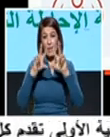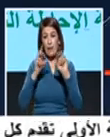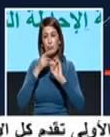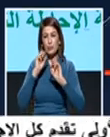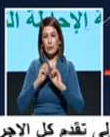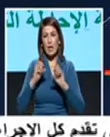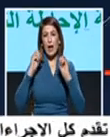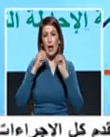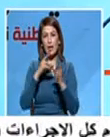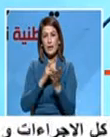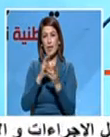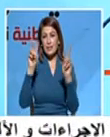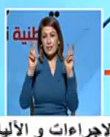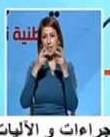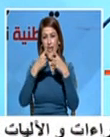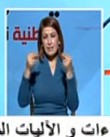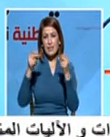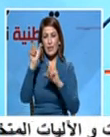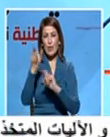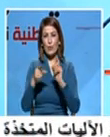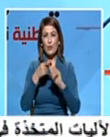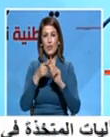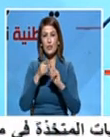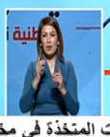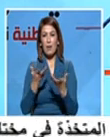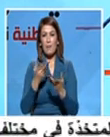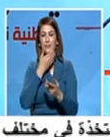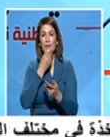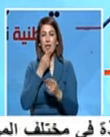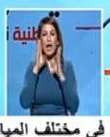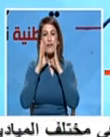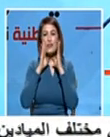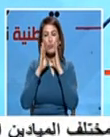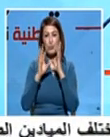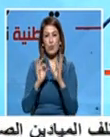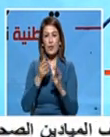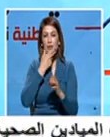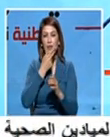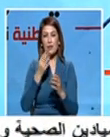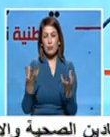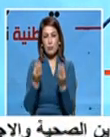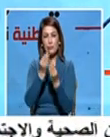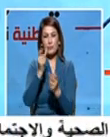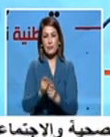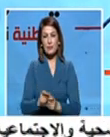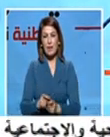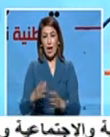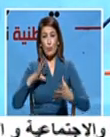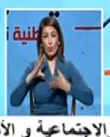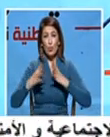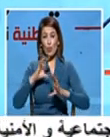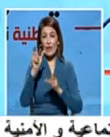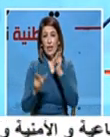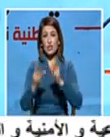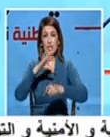هي اليوم ضرورية في الظرف اللي يعني إحنا نعيشوا فيه؟ والا فما خوف حتى على المرضى، راهو مش سهل الادويه، كنا